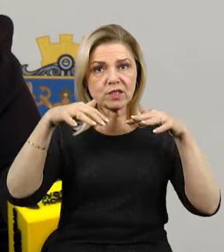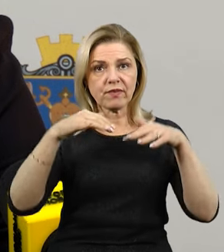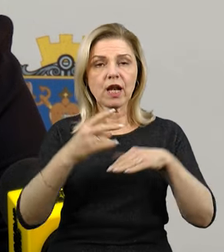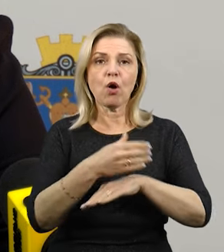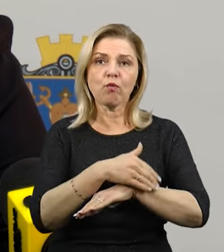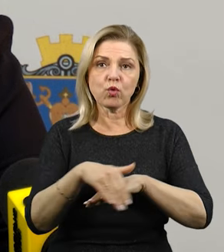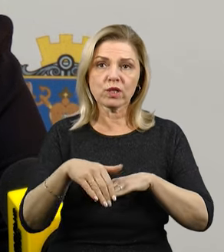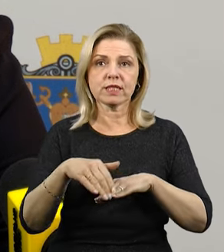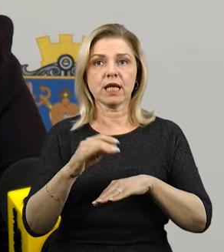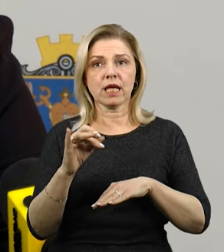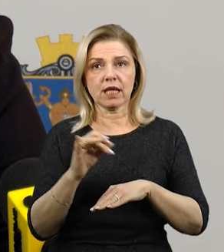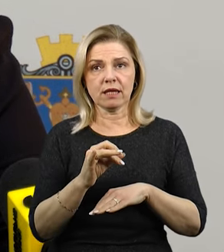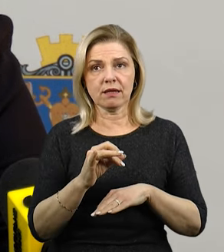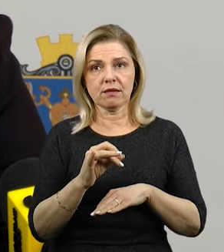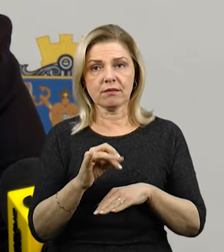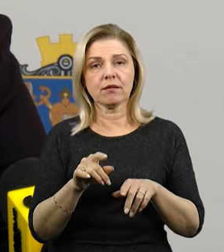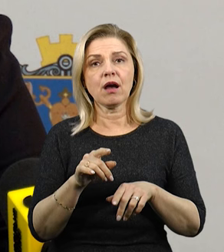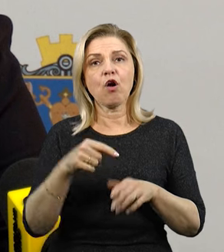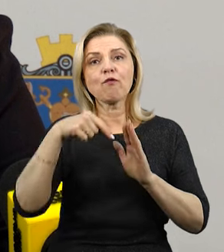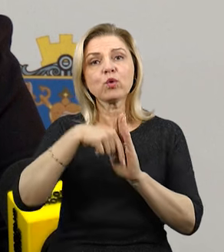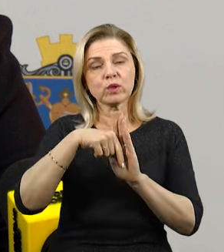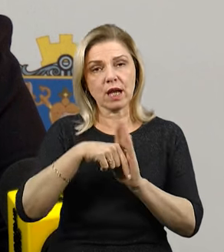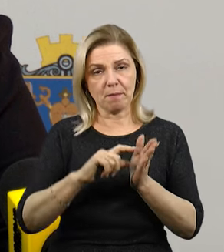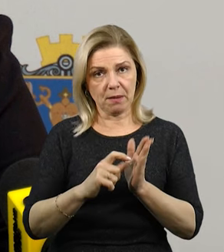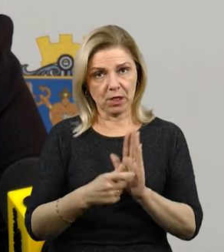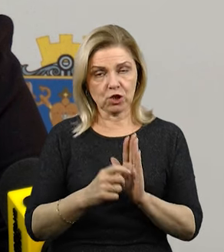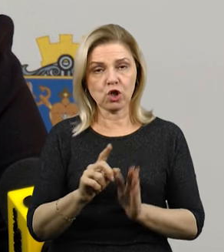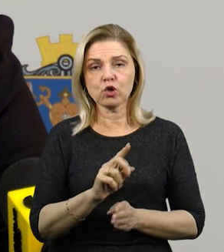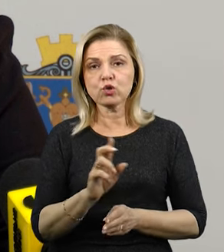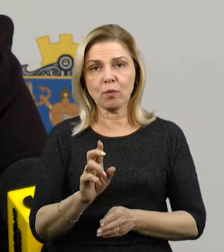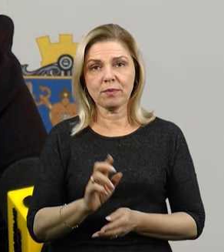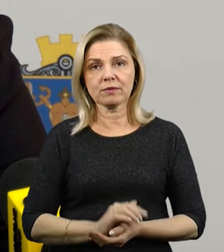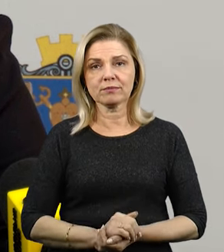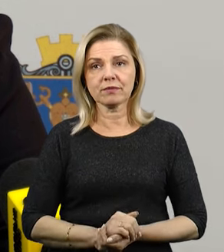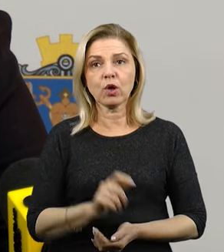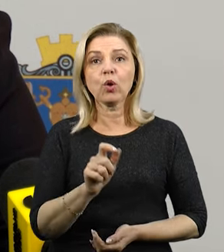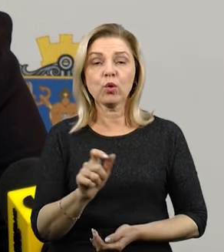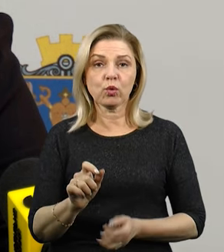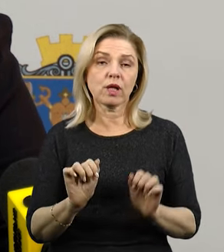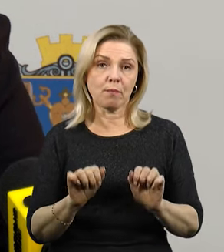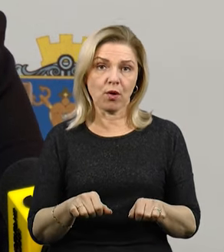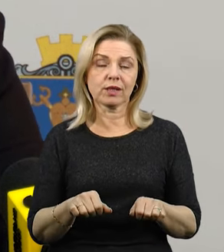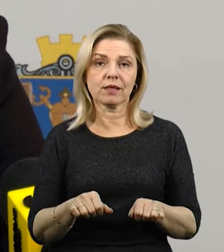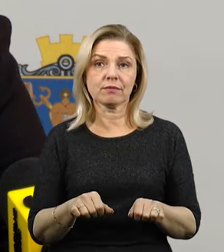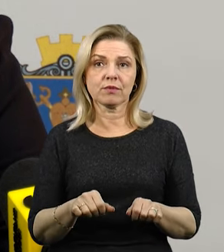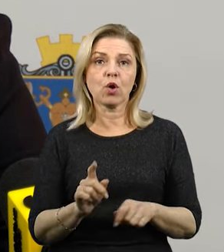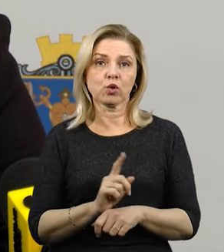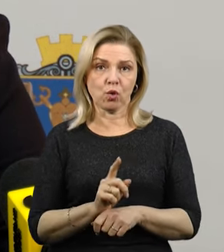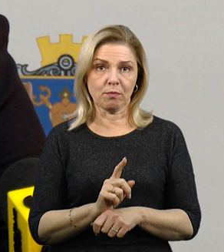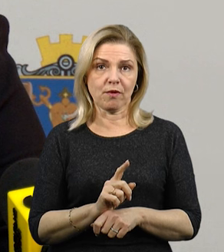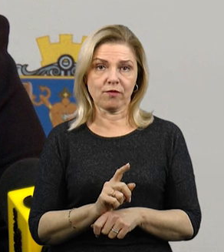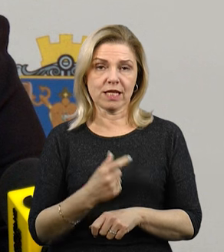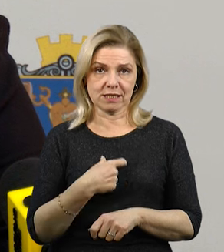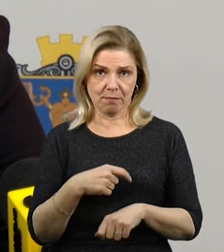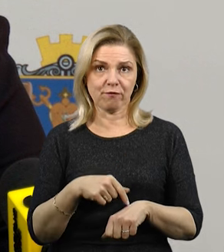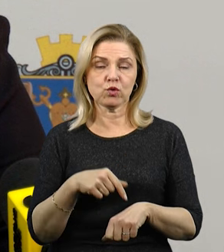і вуличні засоби освітлення так і внутрі приміщення для того щоби люди звичайно могли нормально